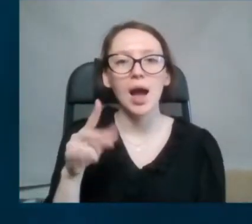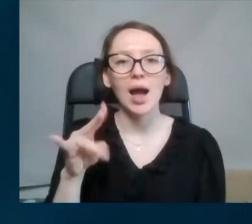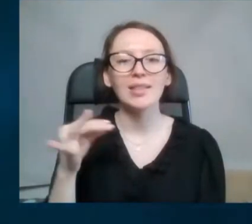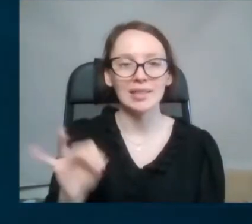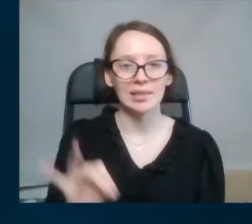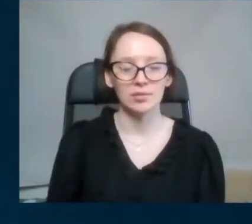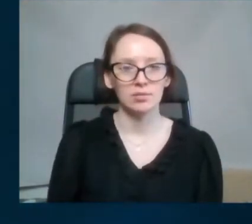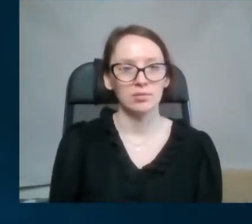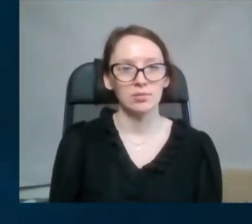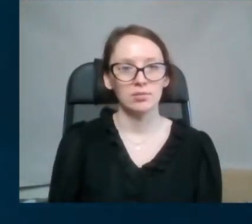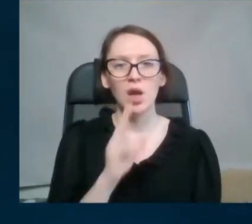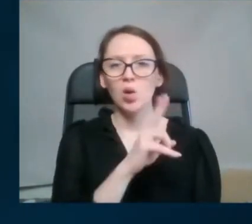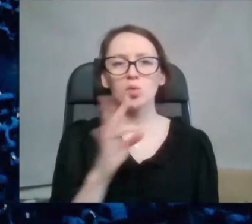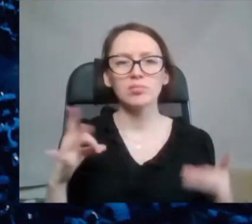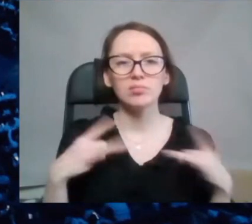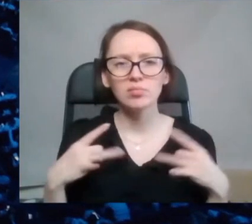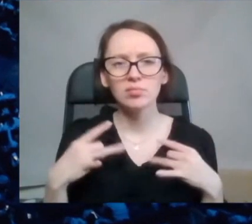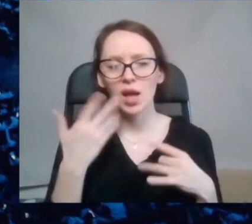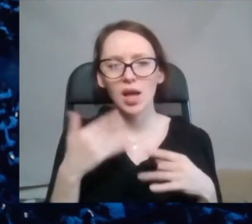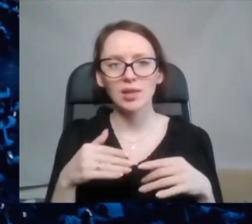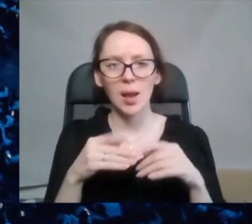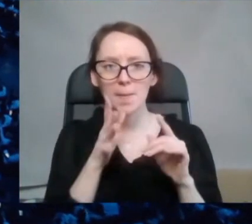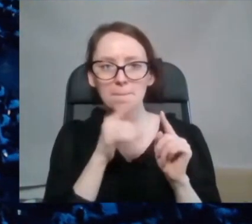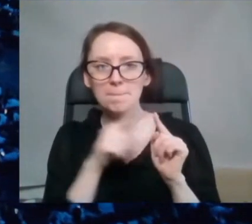Кто стрессует, когда закрывает период, поднимите руки.